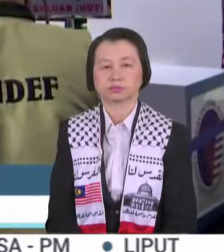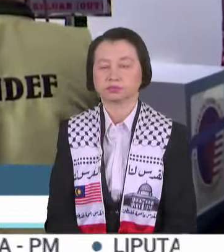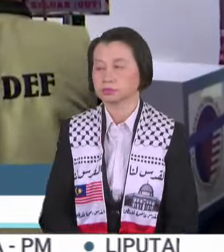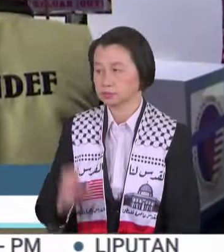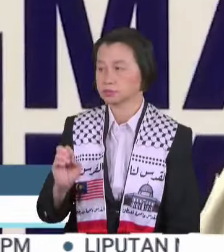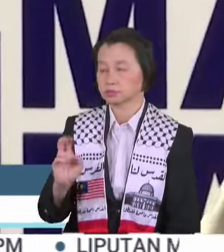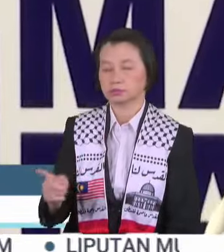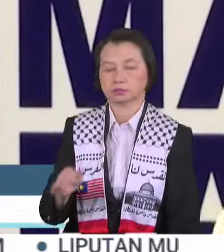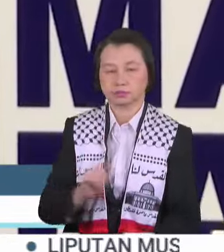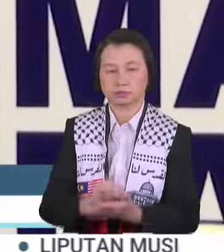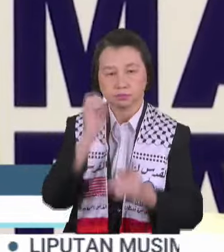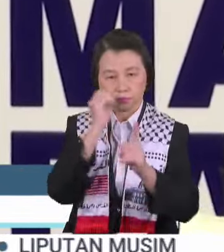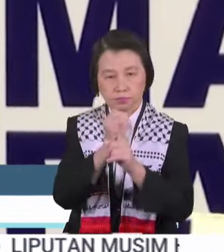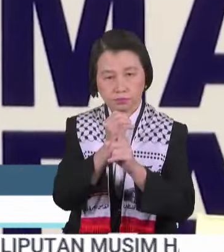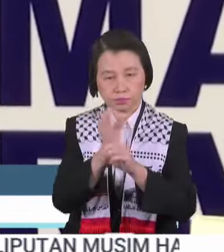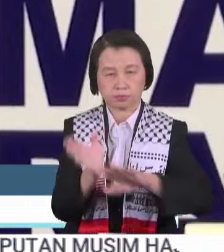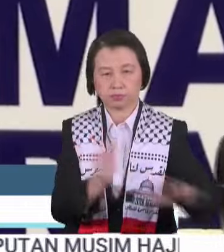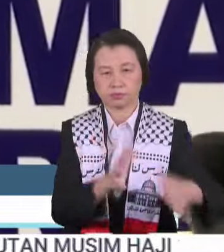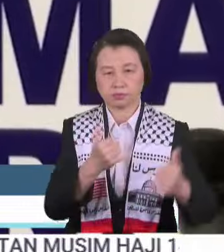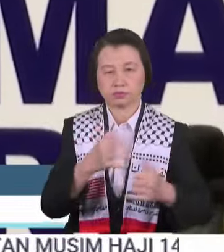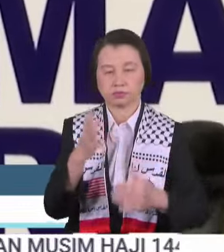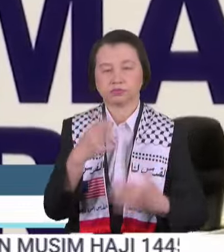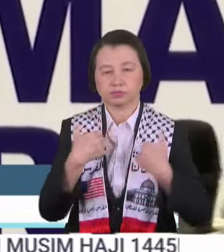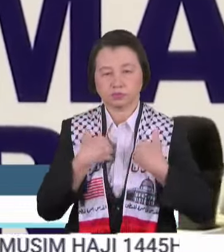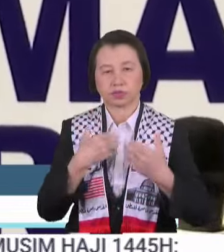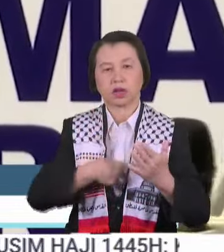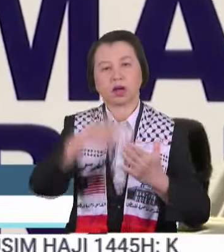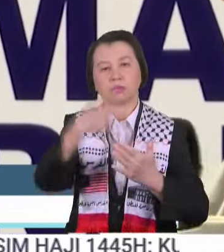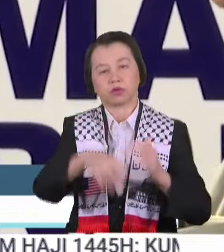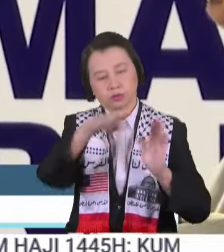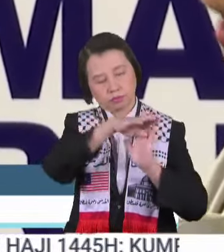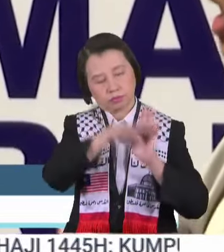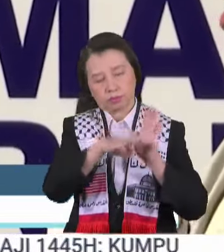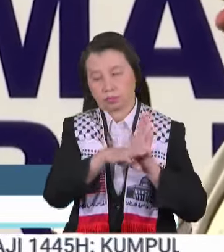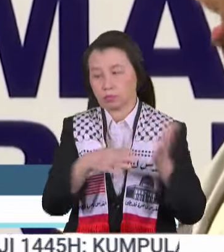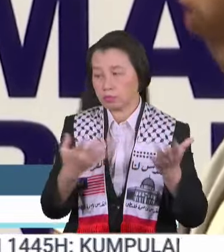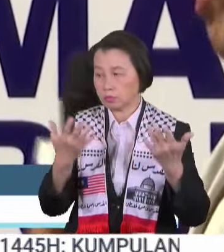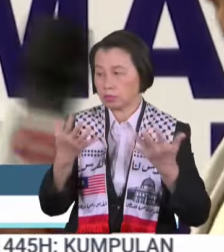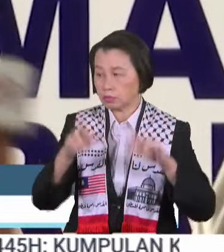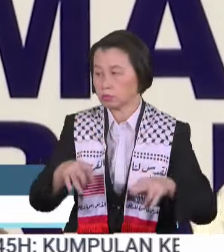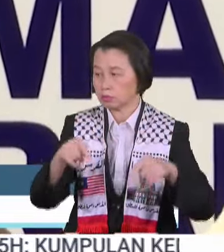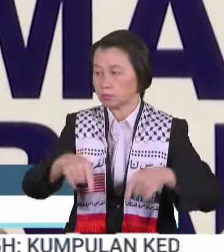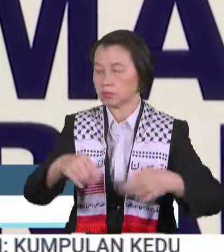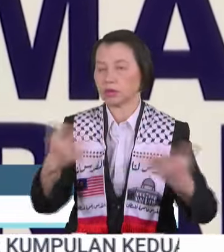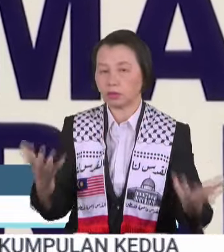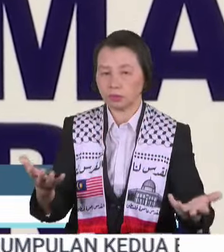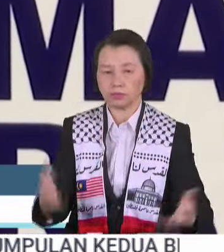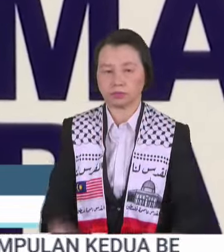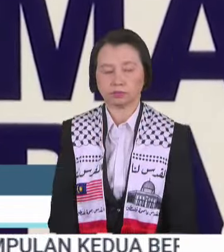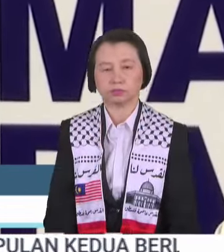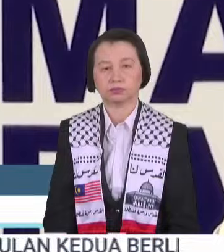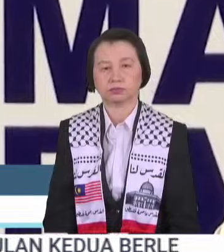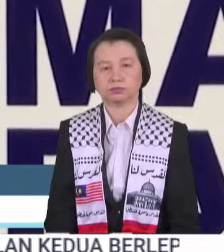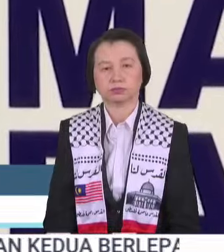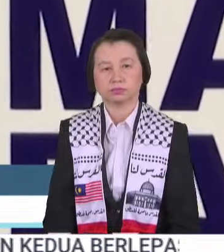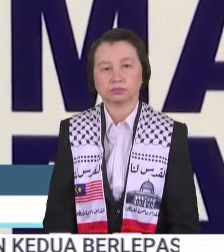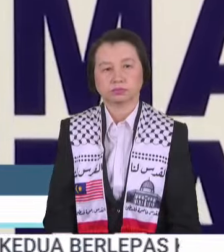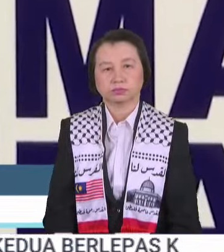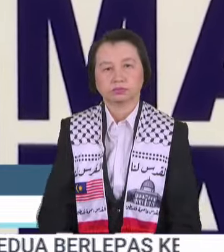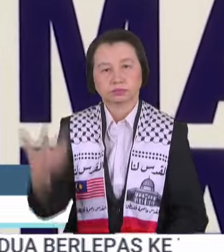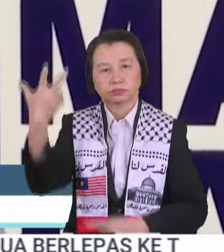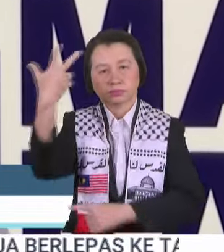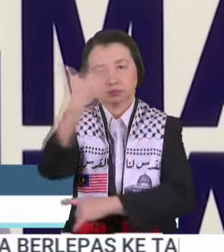Baiklah, itu dari segi objektif. Apa pengisian sepanjang 3 hari berlangsung program Madani Rakyat di sini, Tuan Kahar? Okey, sepanjang